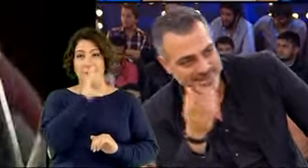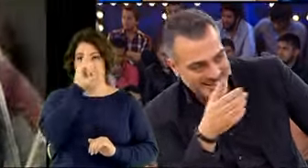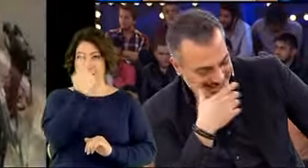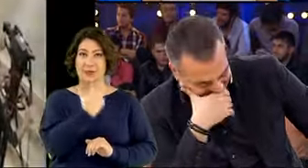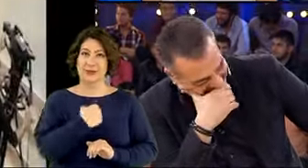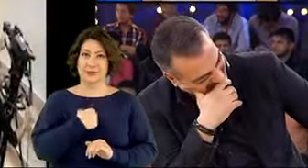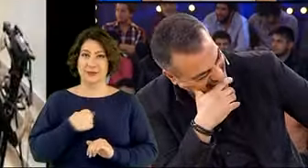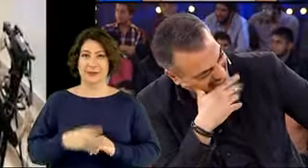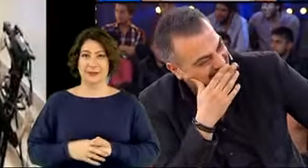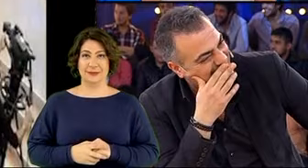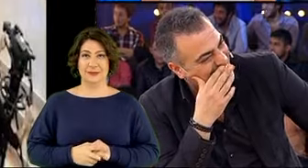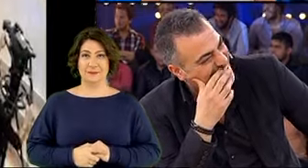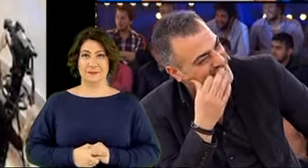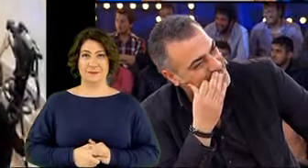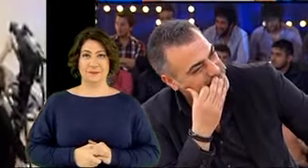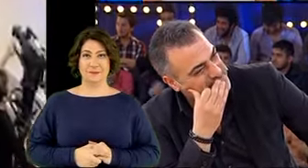yalnızım